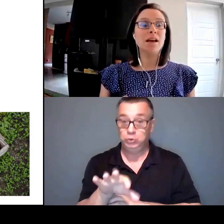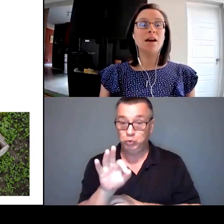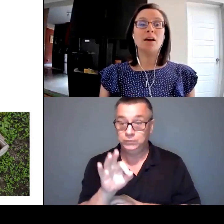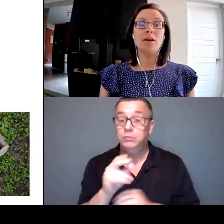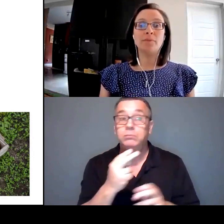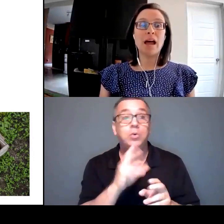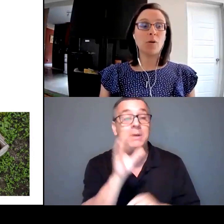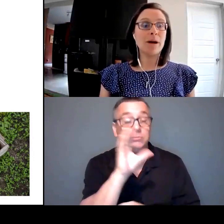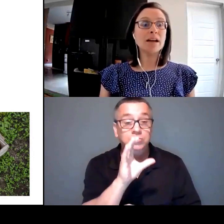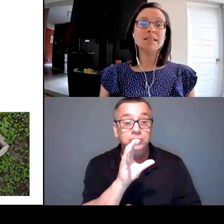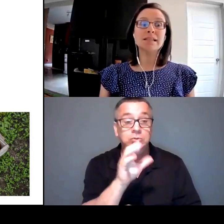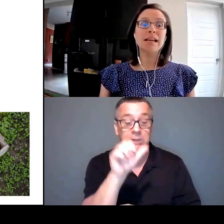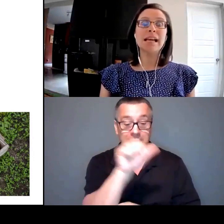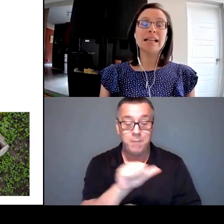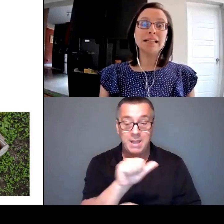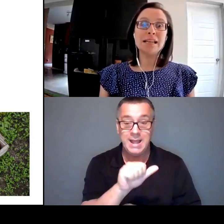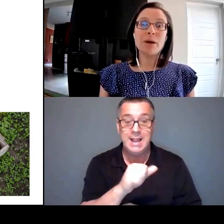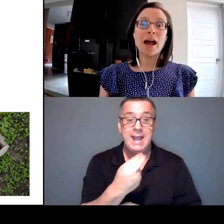cliquez